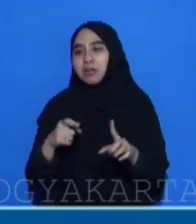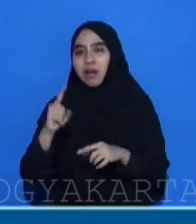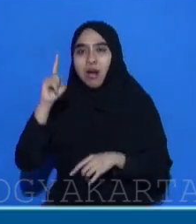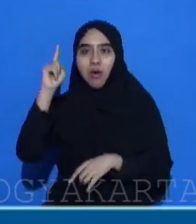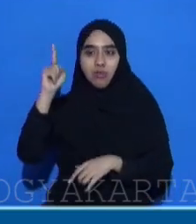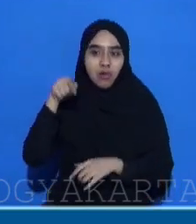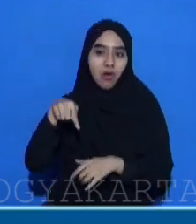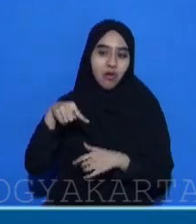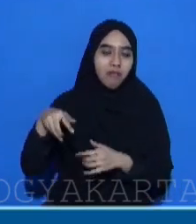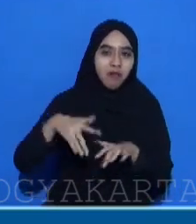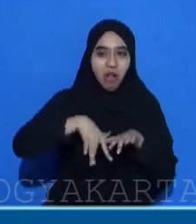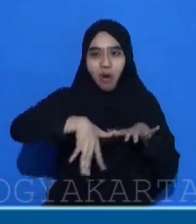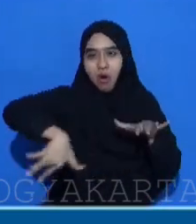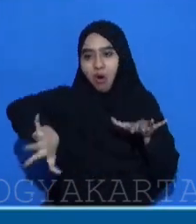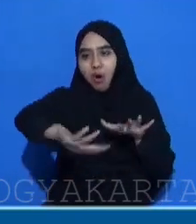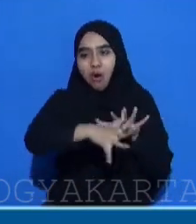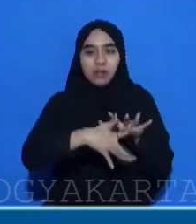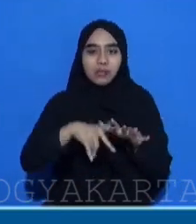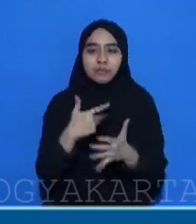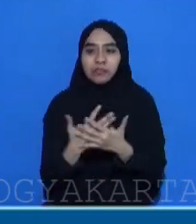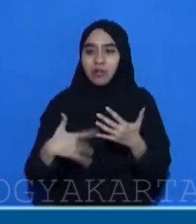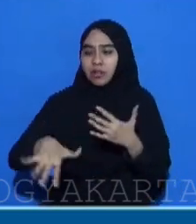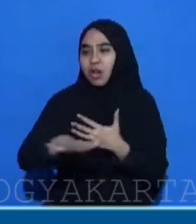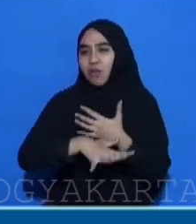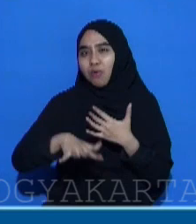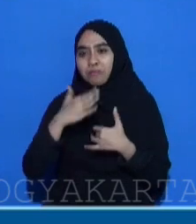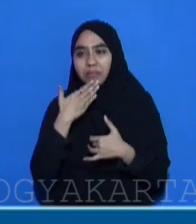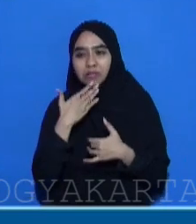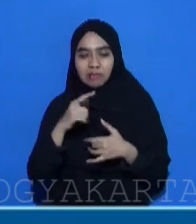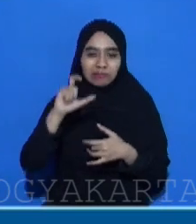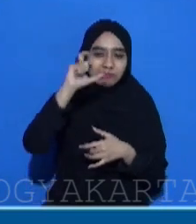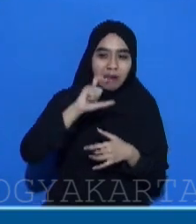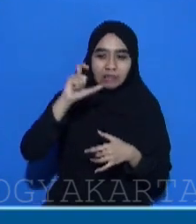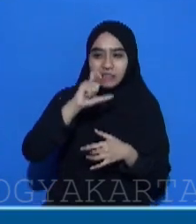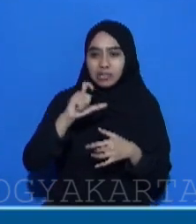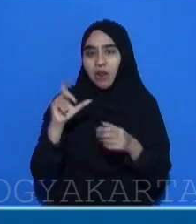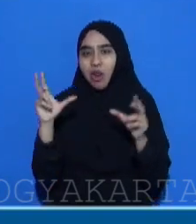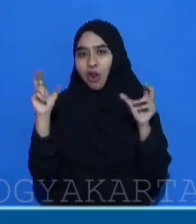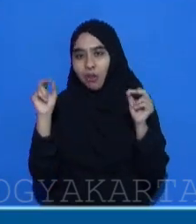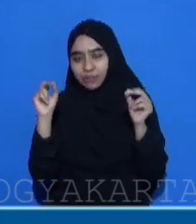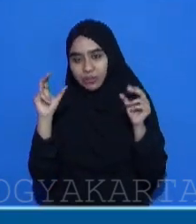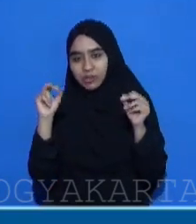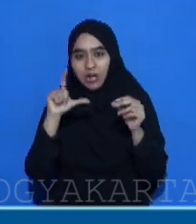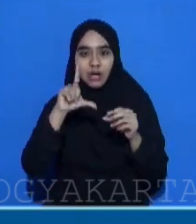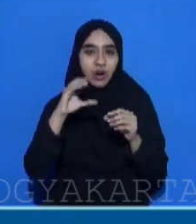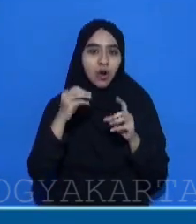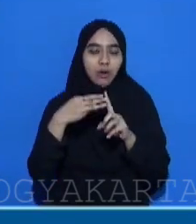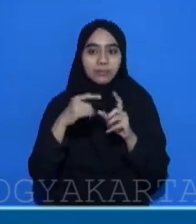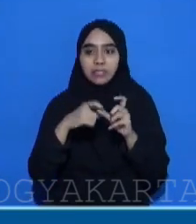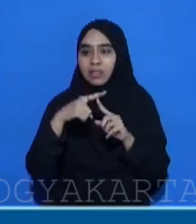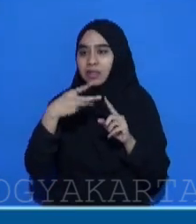laut bekah Dados papan War lokal ingangos lobsterend saking